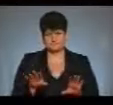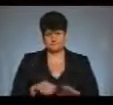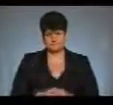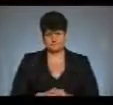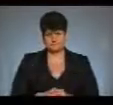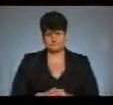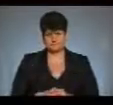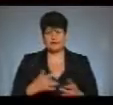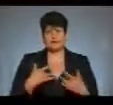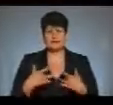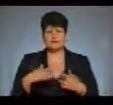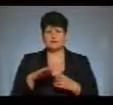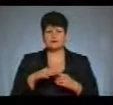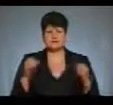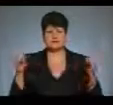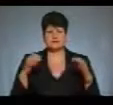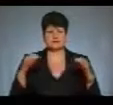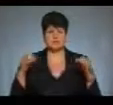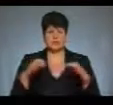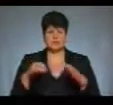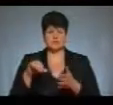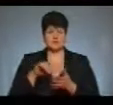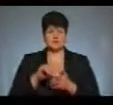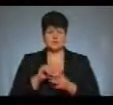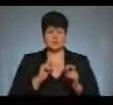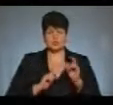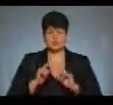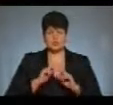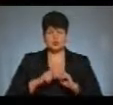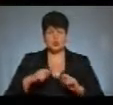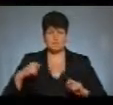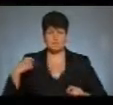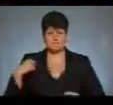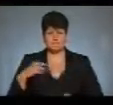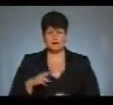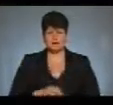На театральному майдані збираються учасники студентської милі.